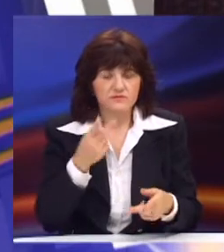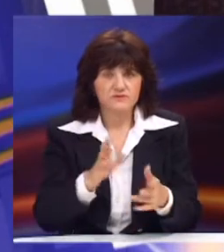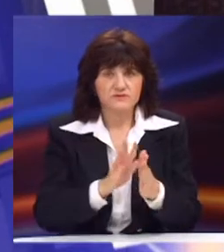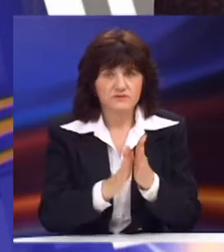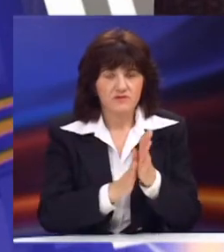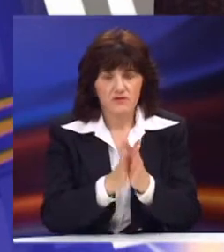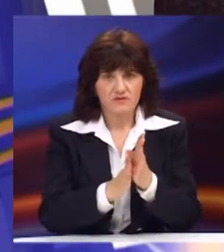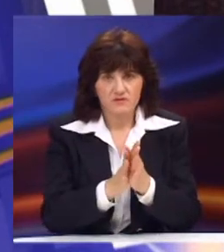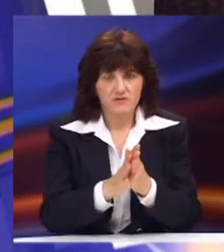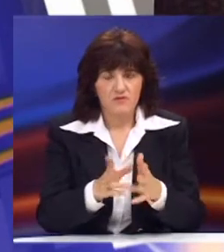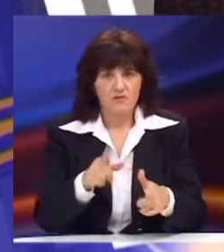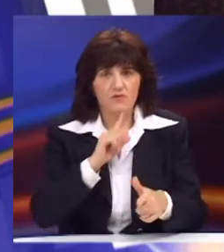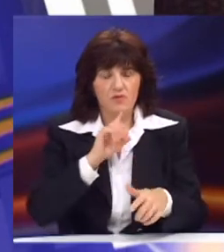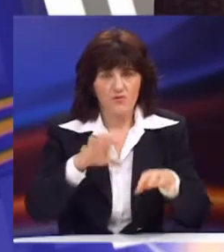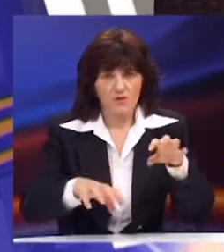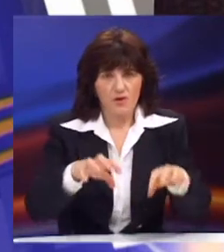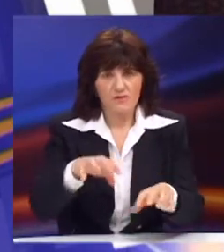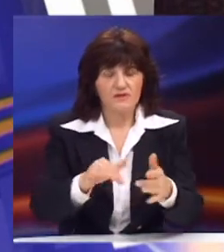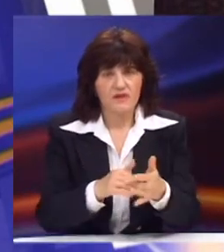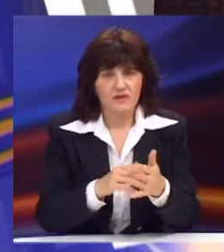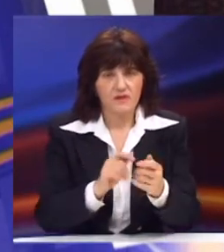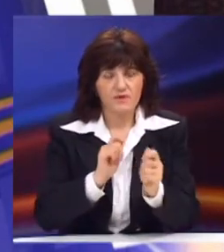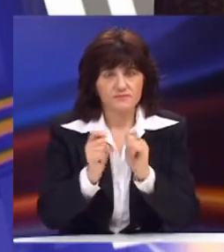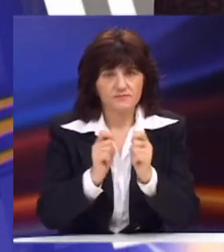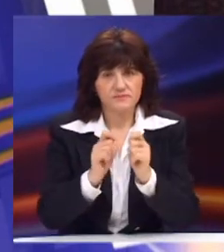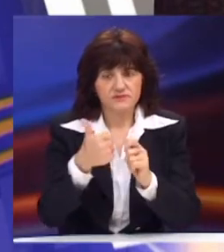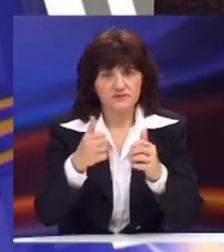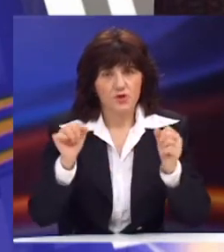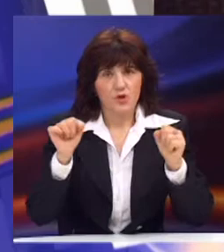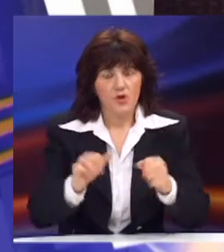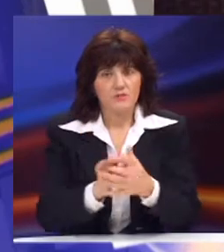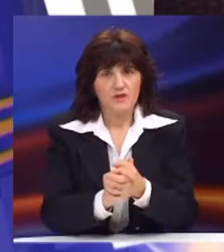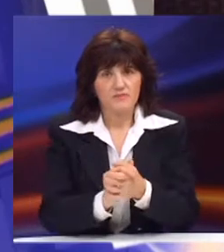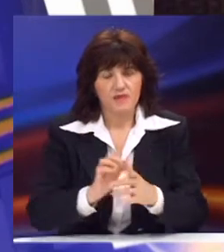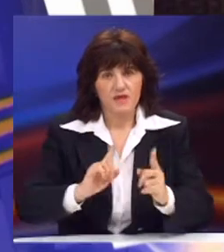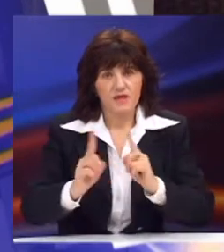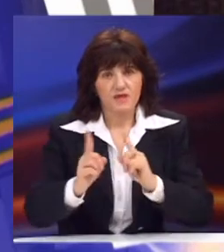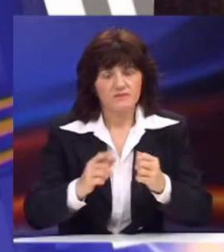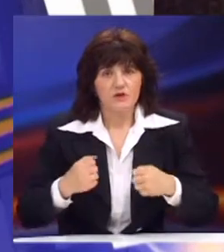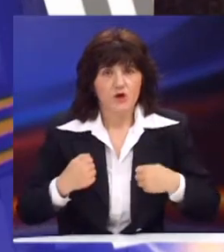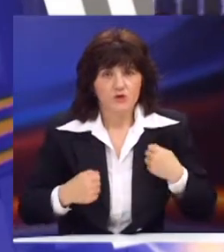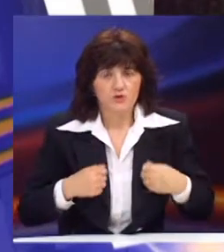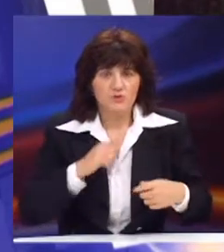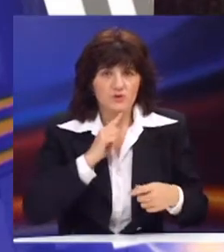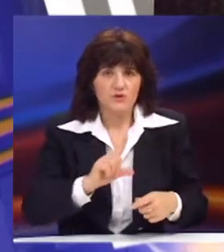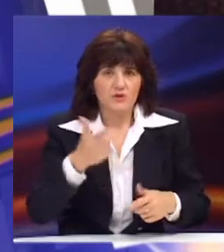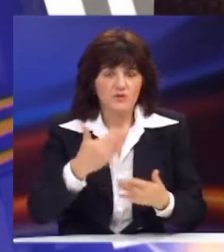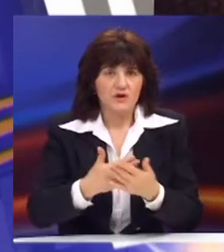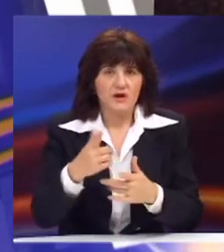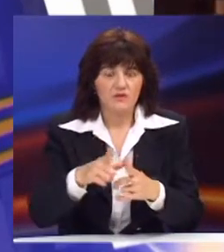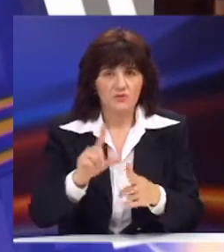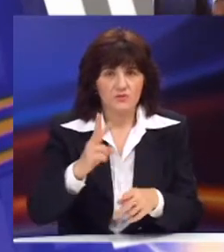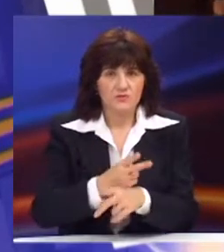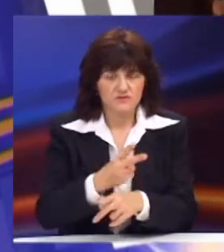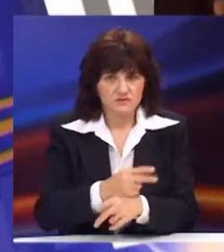a razgovarali smo o tome da u kojim oblastima bismo mogli da uspostavimo jednu ozbiljnu saradnju između Subotice i lokalnih samouprava u